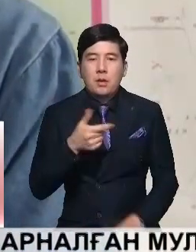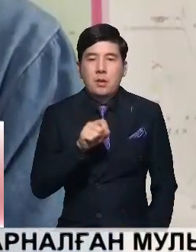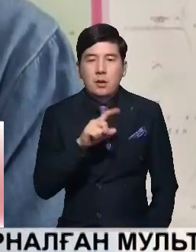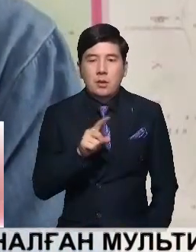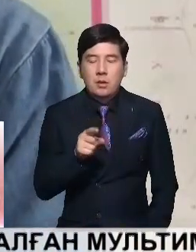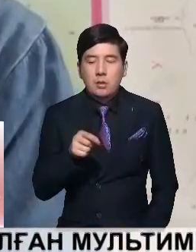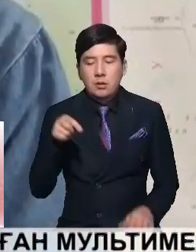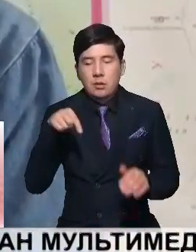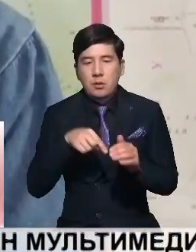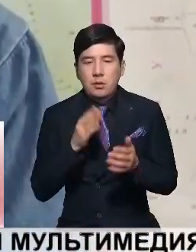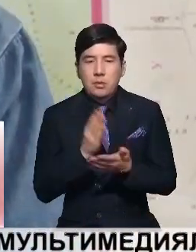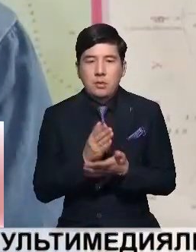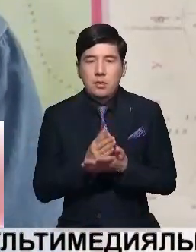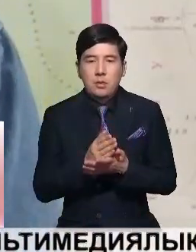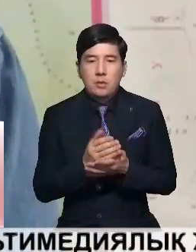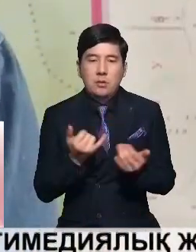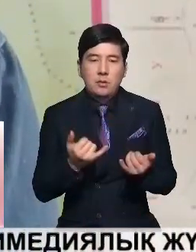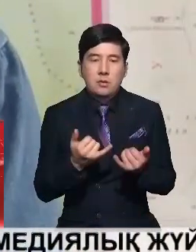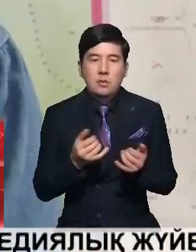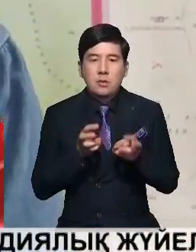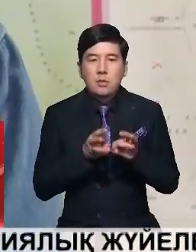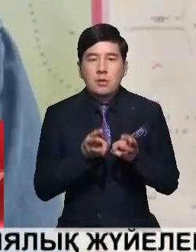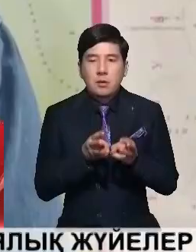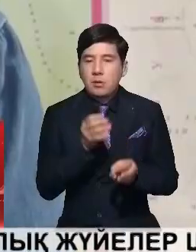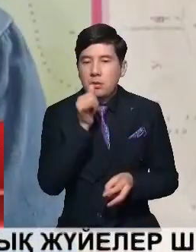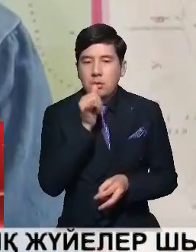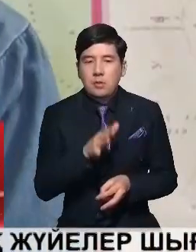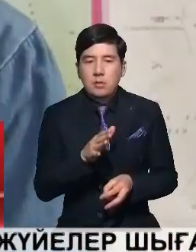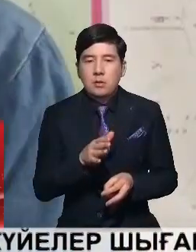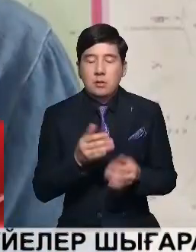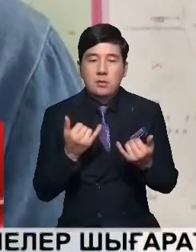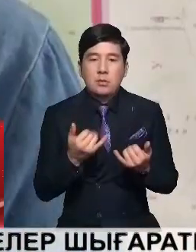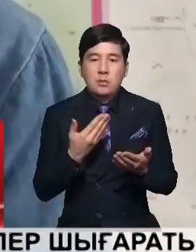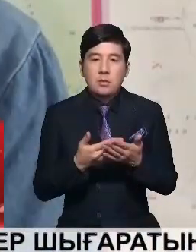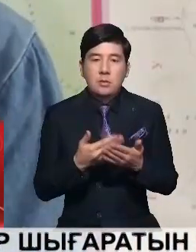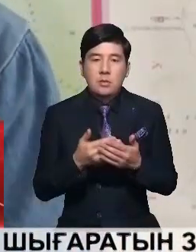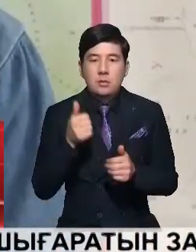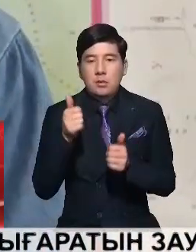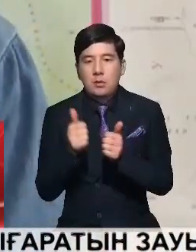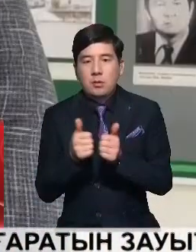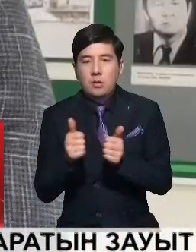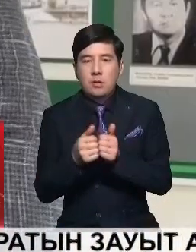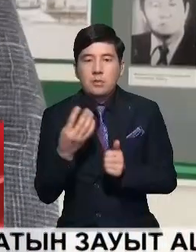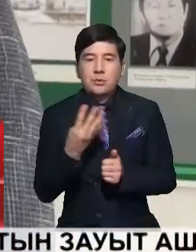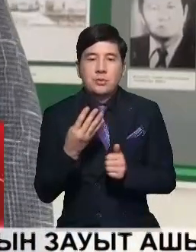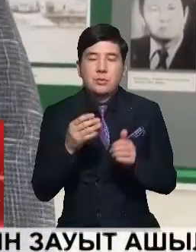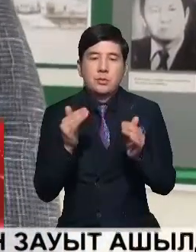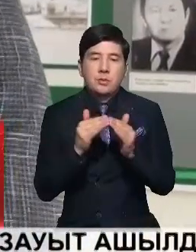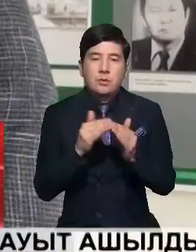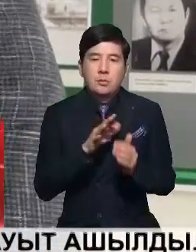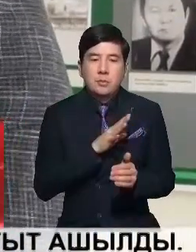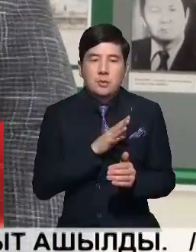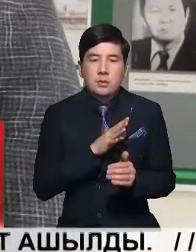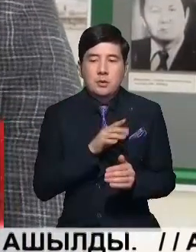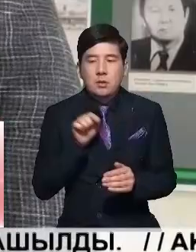жалғап қойғанда сондай отопление құруға келмейді деген сияқты. Қазір мысалы көршілеріміздің бәрі көшіп кетті, төрт үй тұратын. Бұл сұрақтармен біз